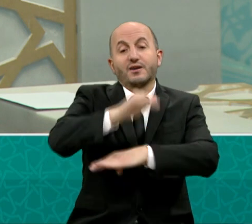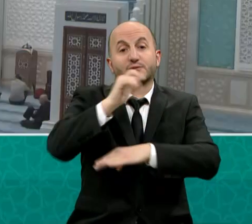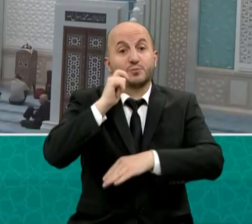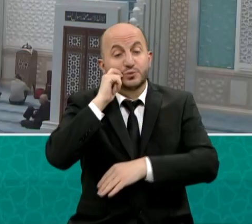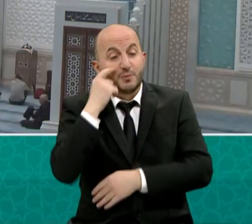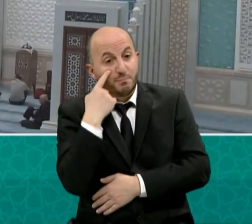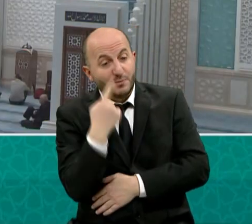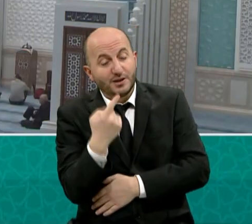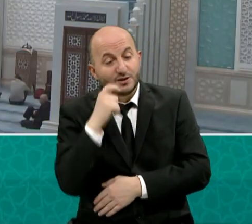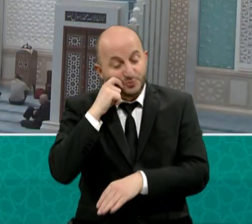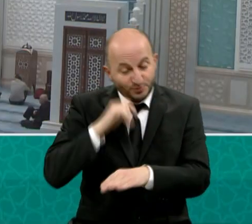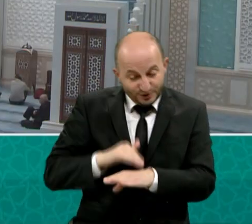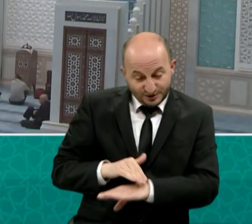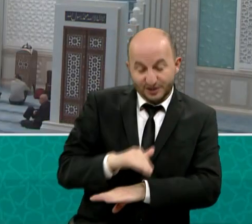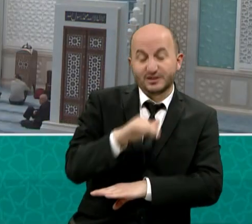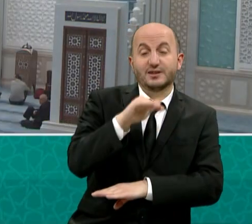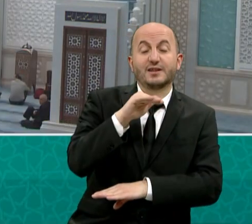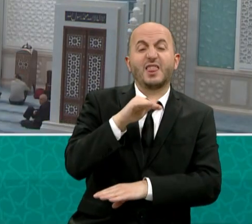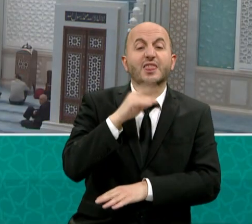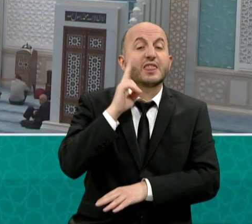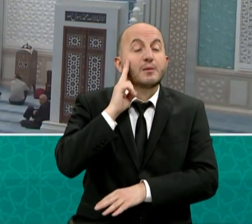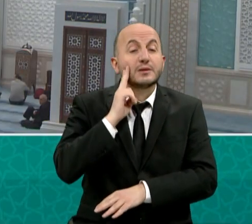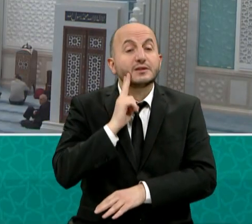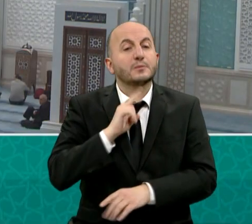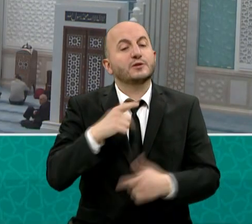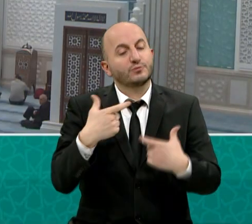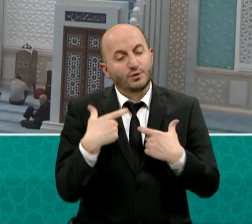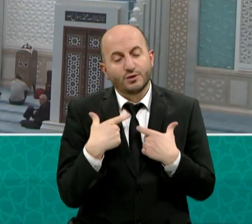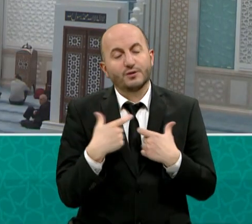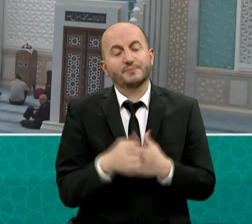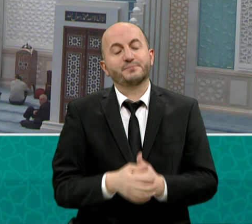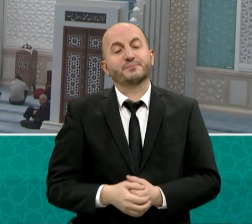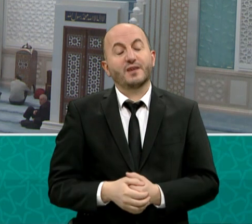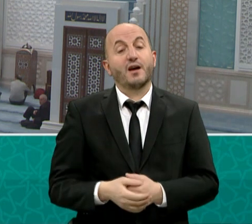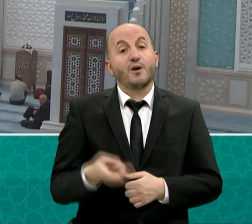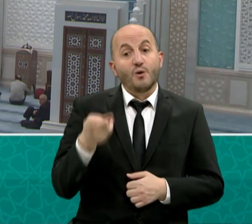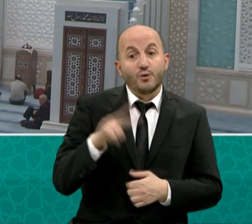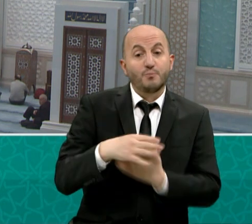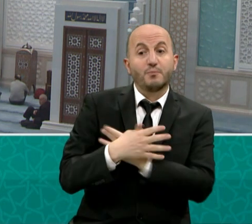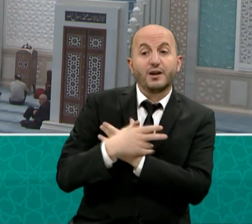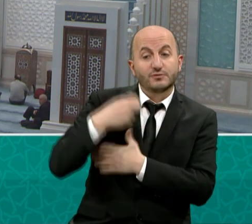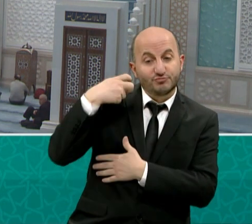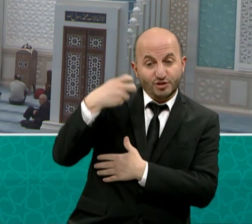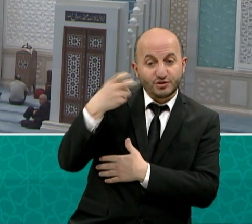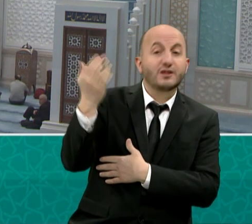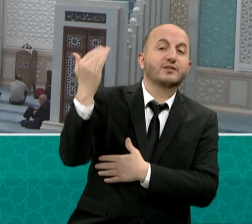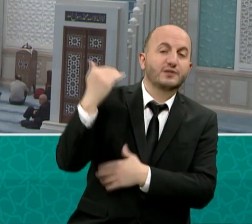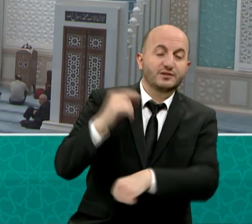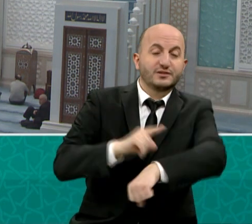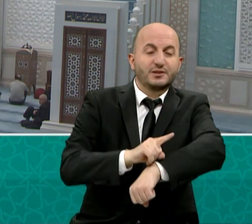bakarak, Müslümanca yaşayarak, temizliğimizi koruyarak, ölüm meleği kapımızı çaldığı zaman